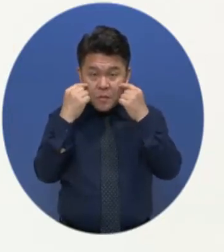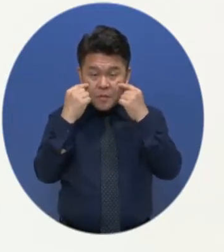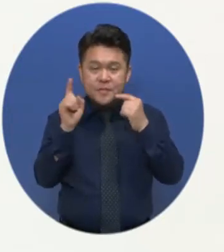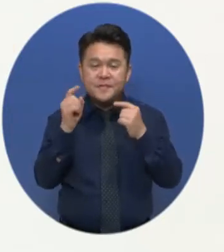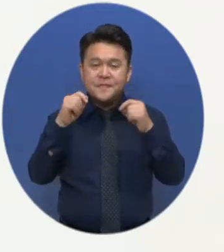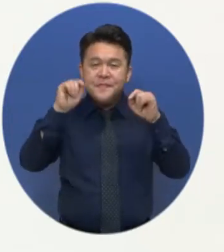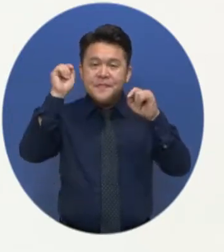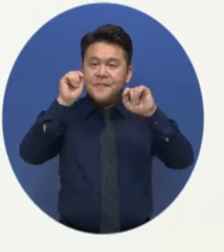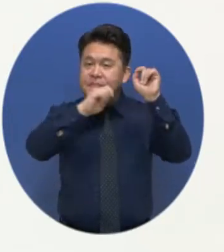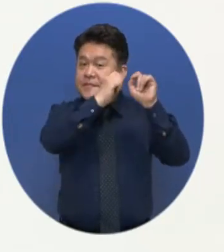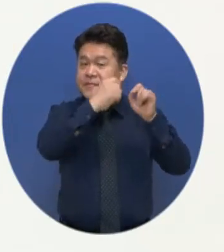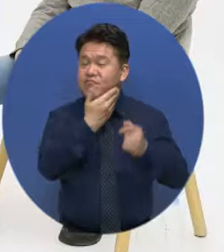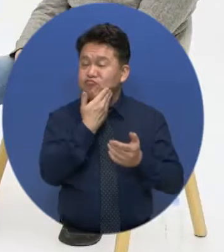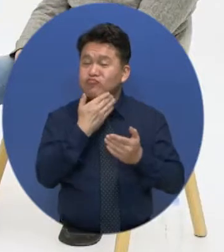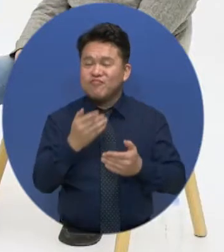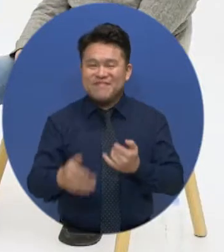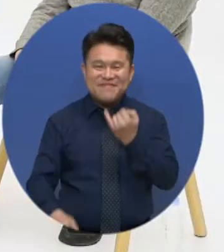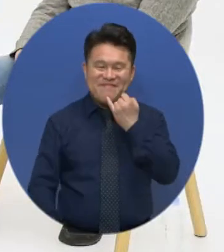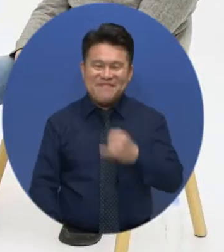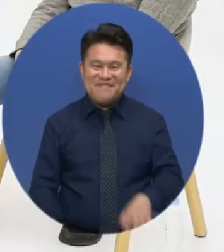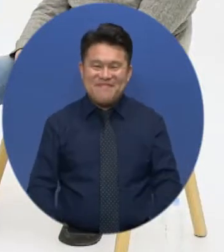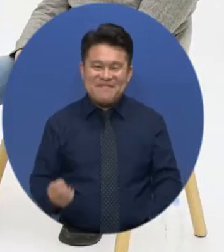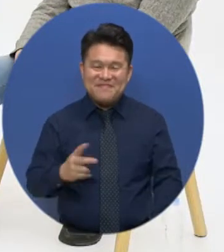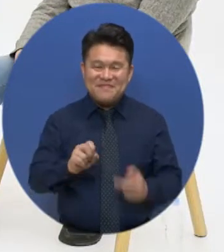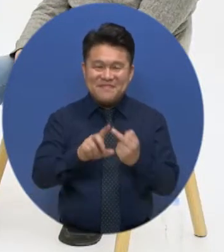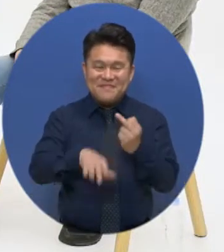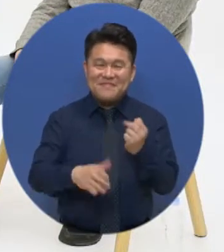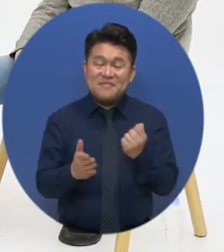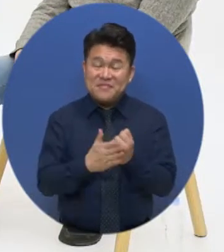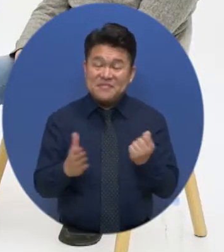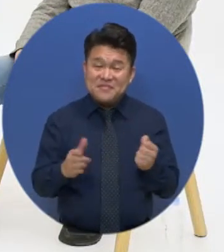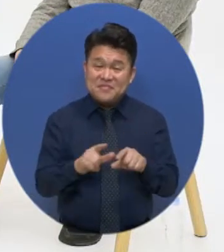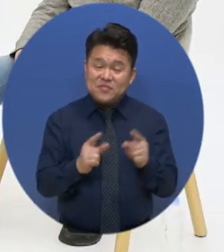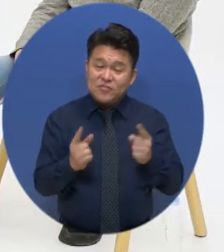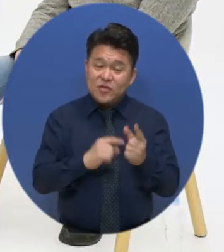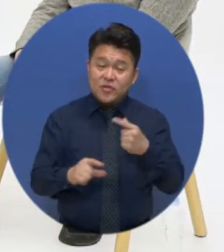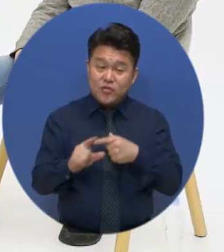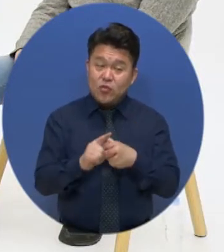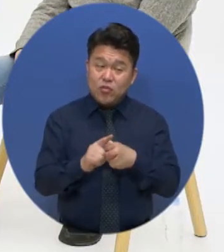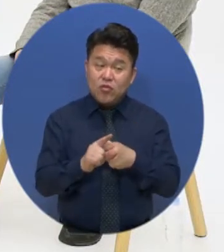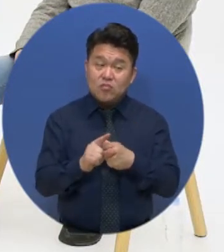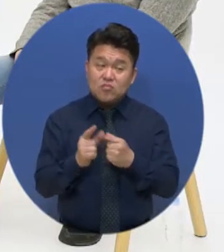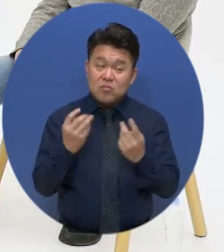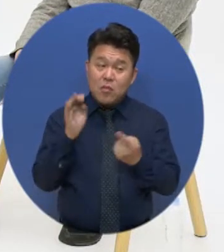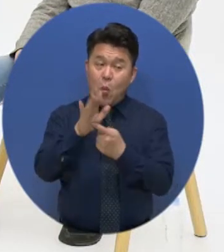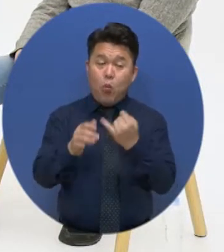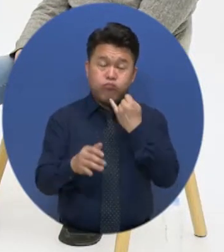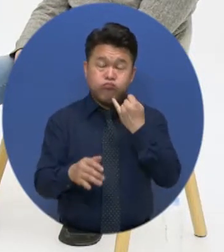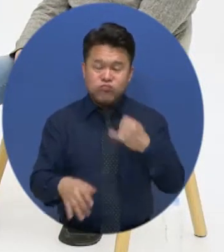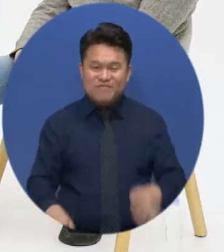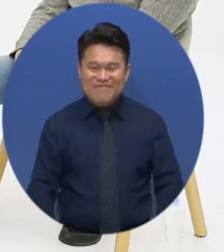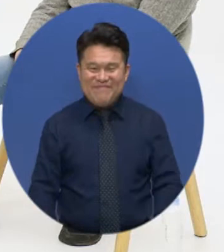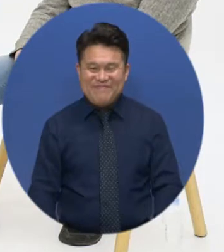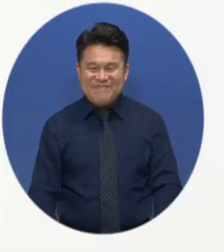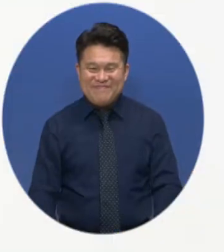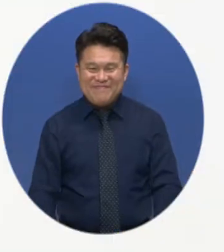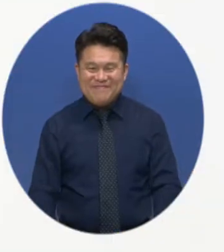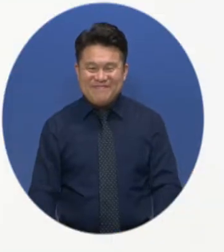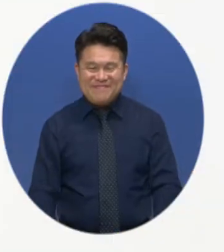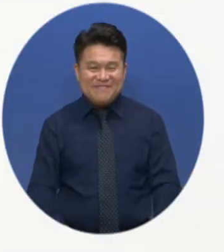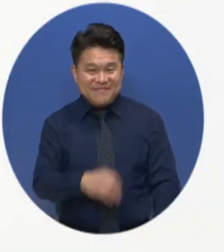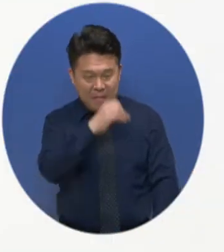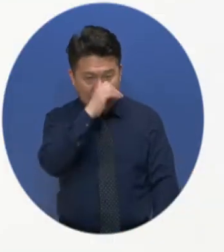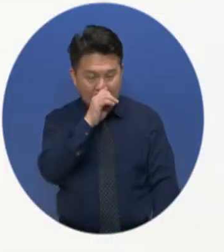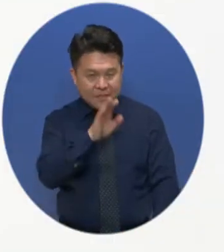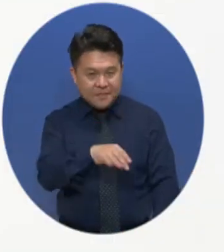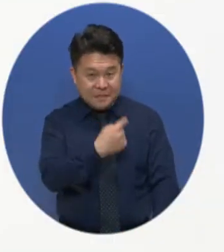해도 귀여운 느낌이 나요. 네. 그리고 연말이니까 조금 더 평상시보다 과감하게 해도 되는 과감하게. 네, 그런 점이 있습니다. 오. 아 그래서